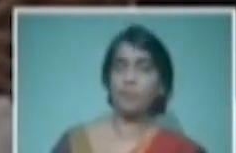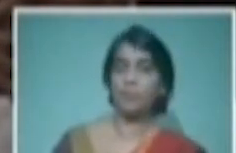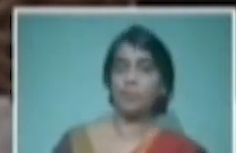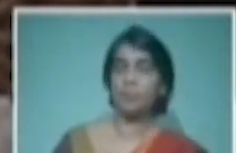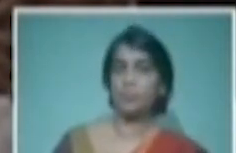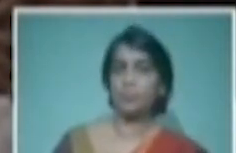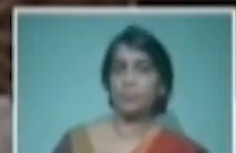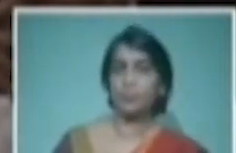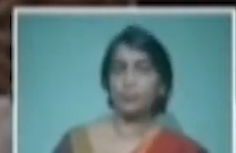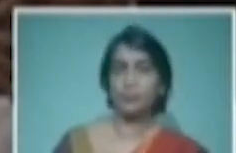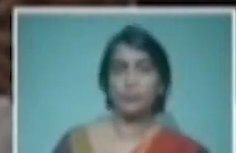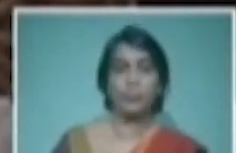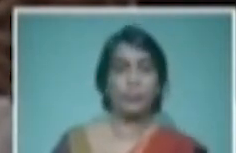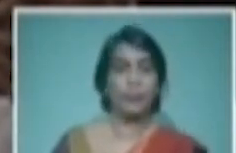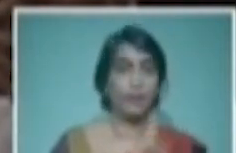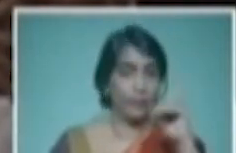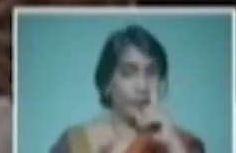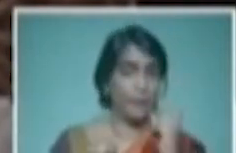අවස්ථාවේ. පළවෙනි ප්‍රශ්නේ පළවෙනි පිළිතුර